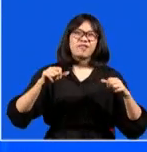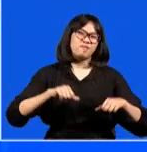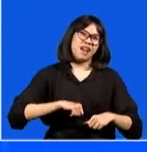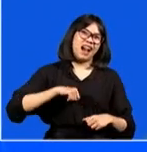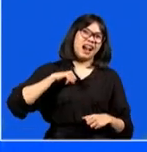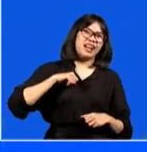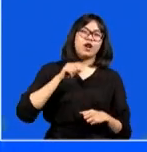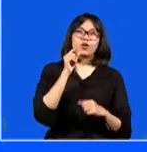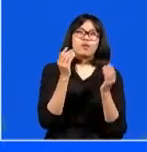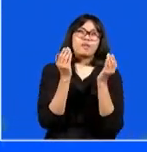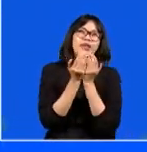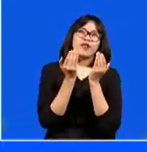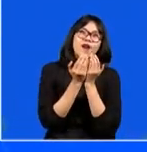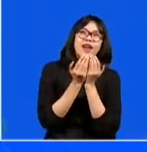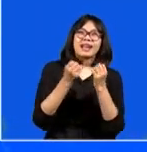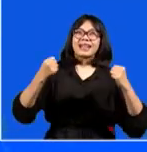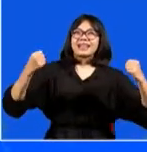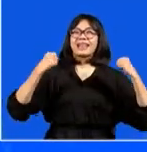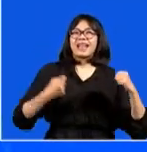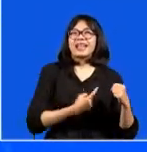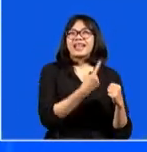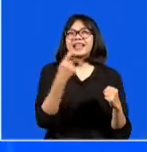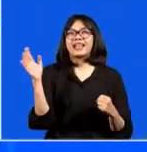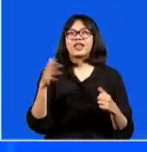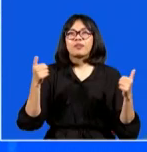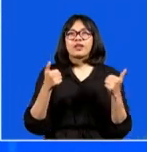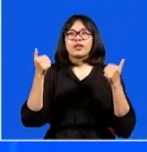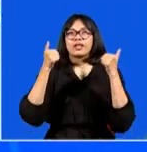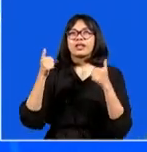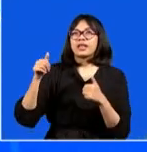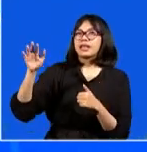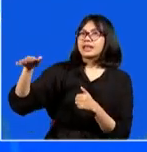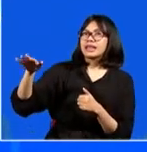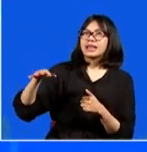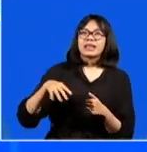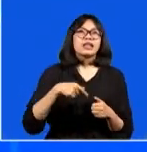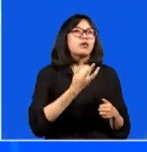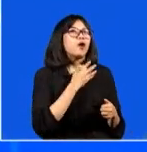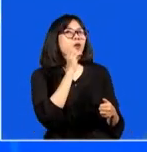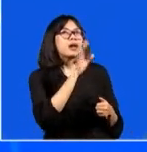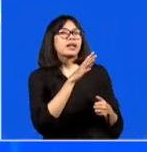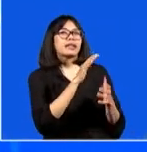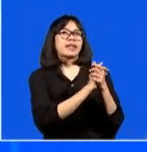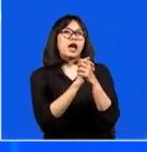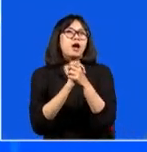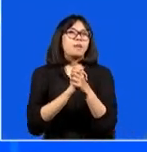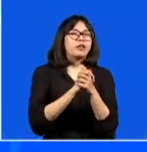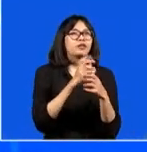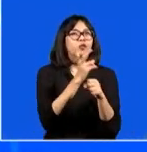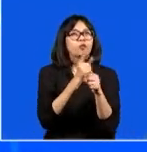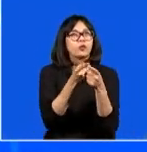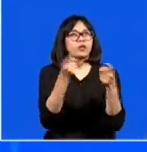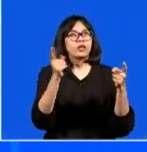berdoa untuk kesehatan dan Kesuksesan kita semua dan kita juga ingin mengucapkan selamat dan sukses juga untuk guru-guru kita yang